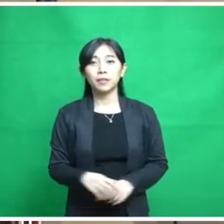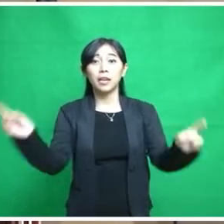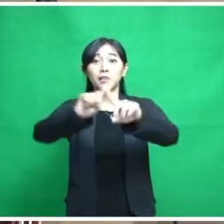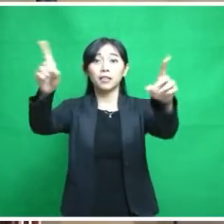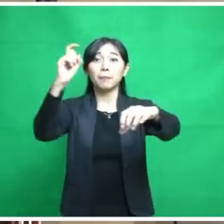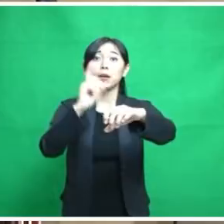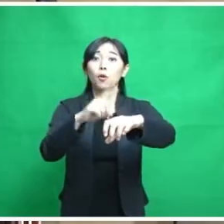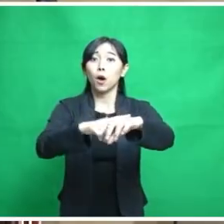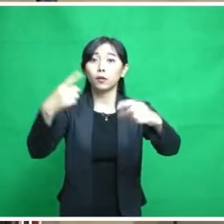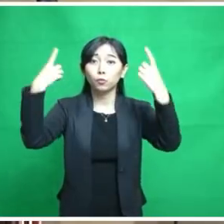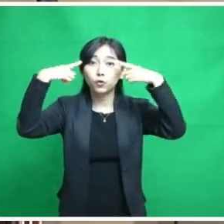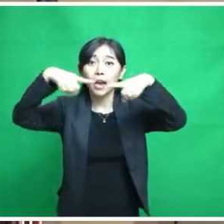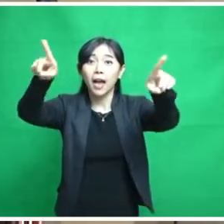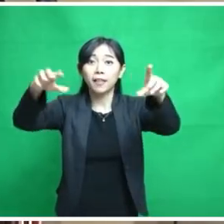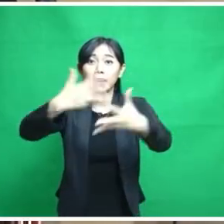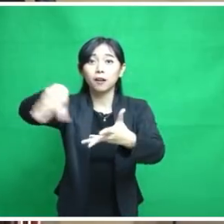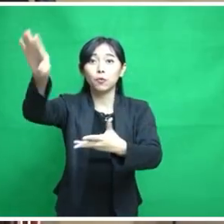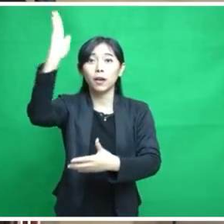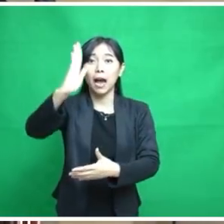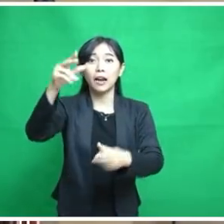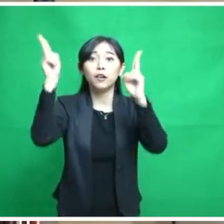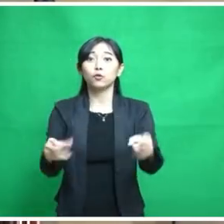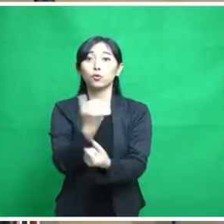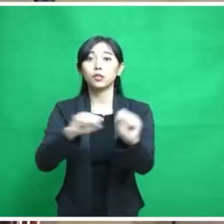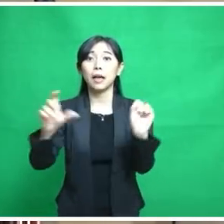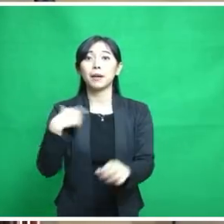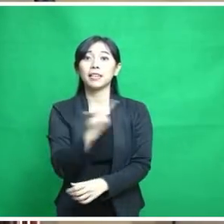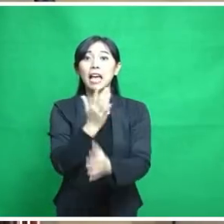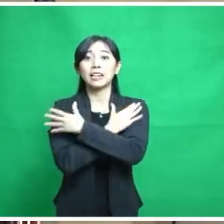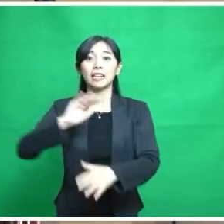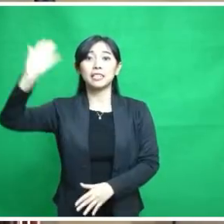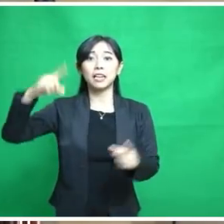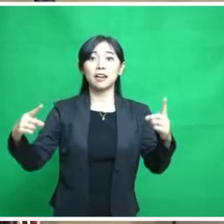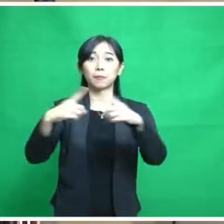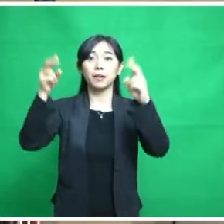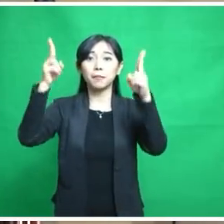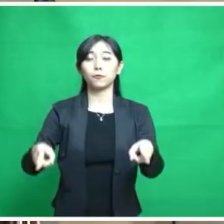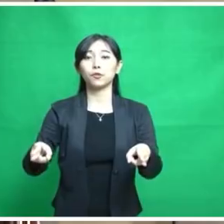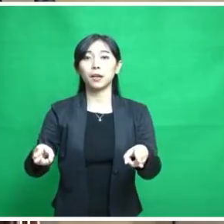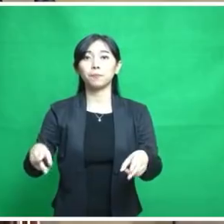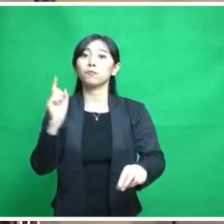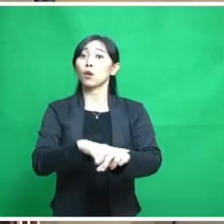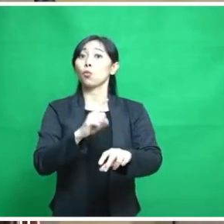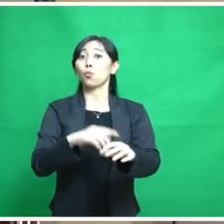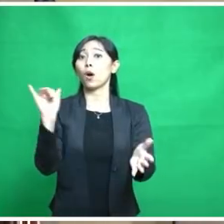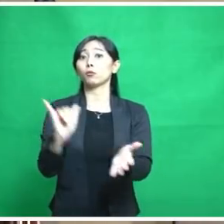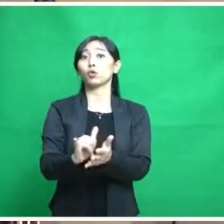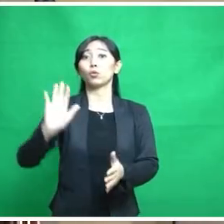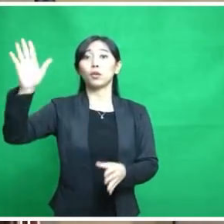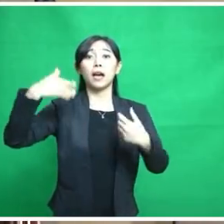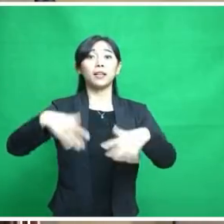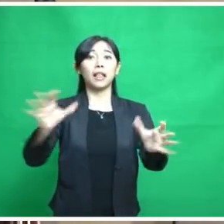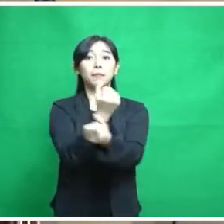Tetapi ketika nyata kemurahan Allah, Juru Selamat kita dan kasih-Nya kepada manusia, pada waktu itu Dia